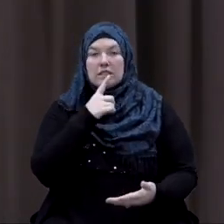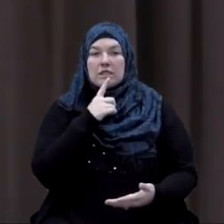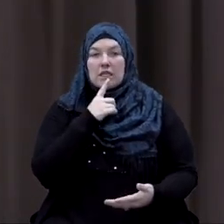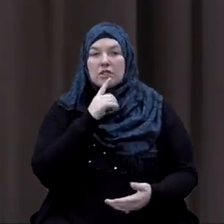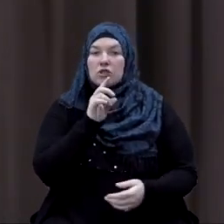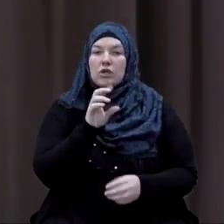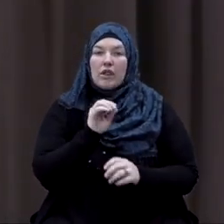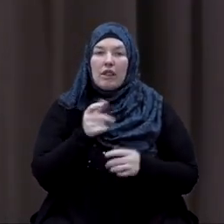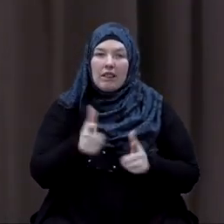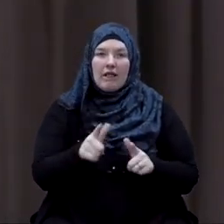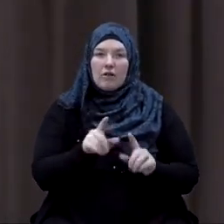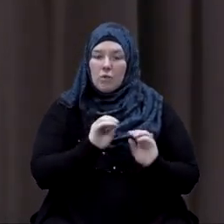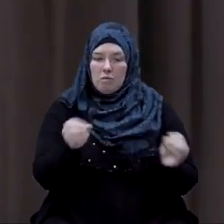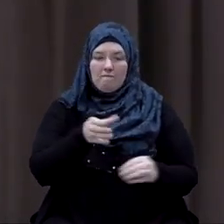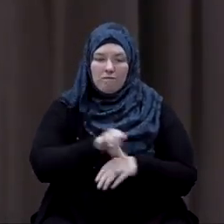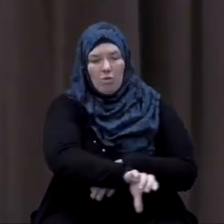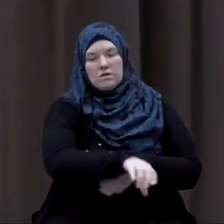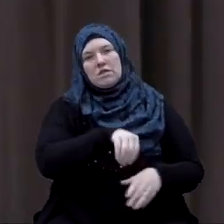الدين.